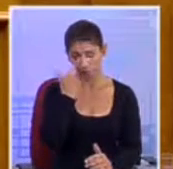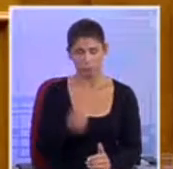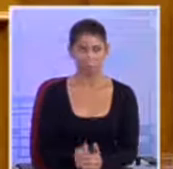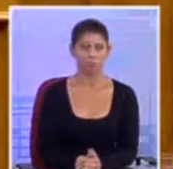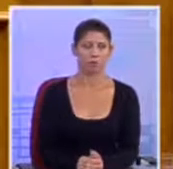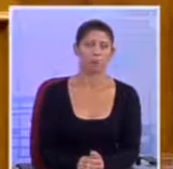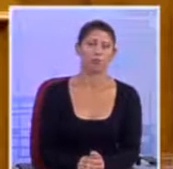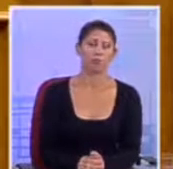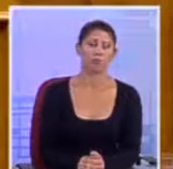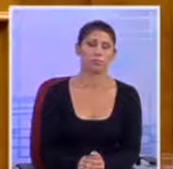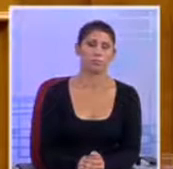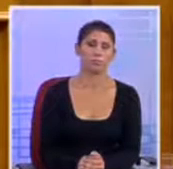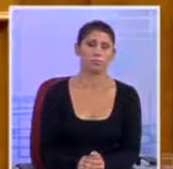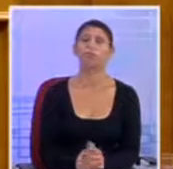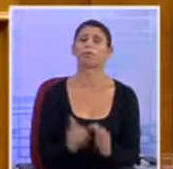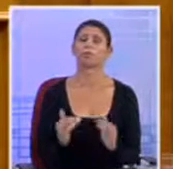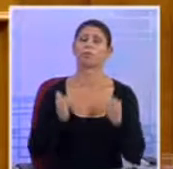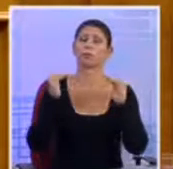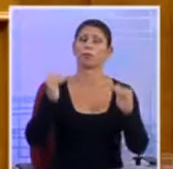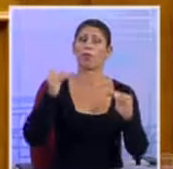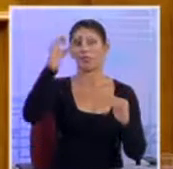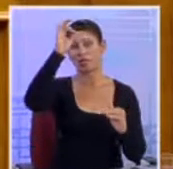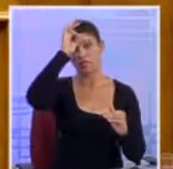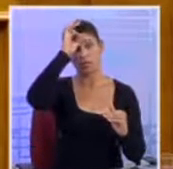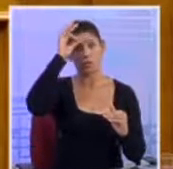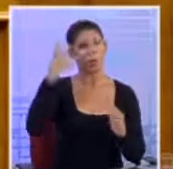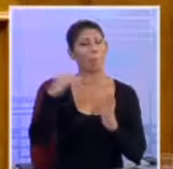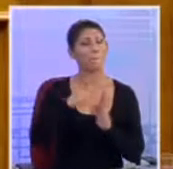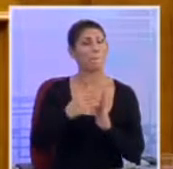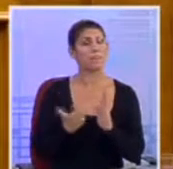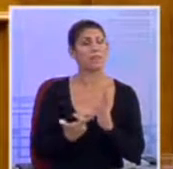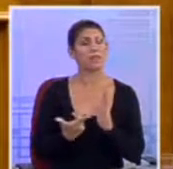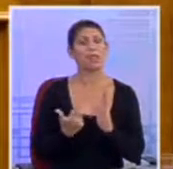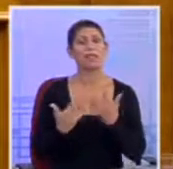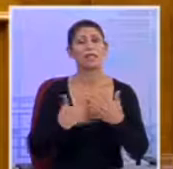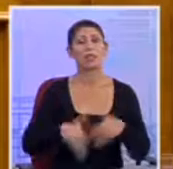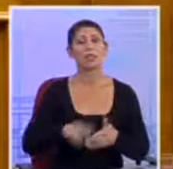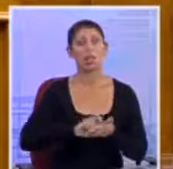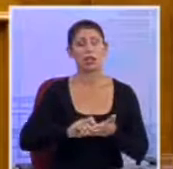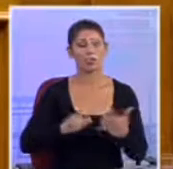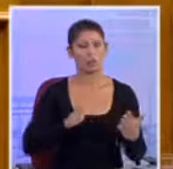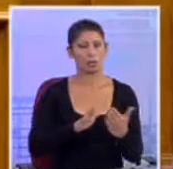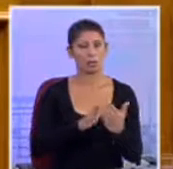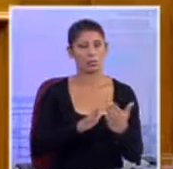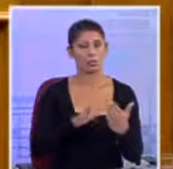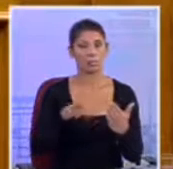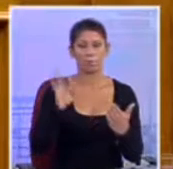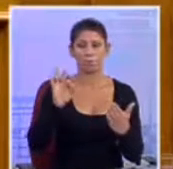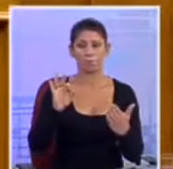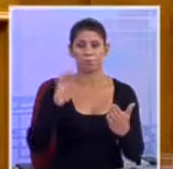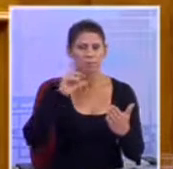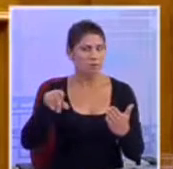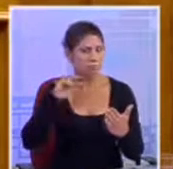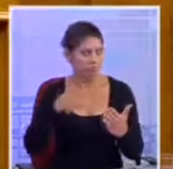Η αναβάθμιση όμως της αστυνομίας θα περιλαμβάνει τη λειτουργία του Γραφείου Αντιμετώπισης Περιστατικών